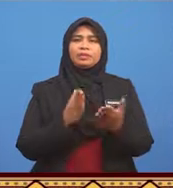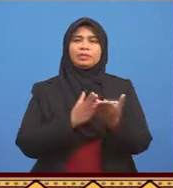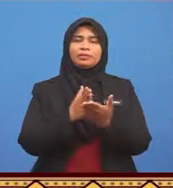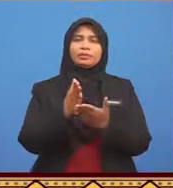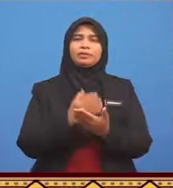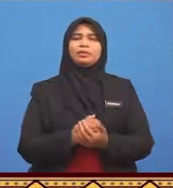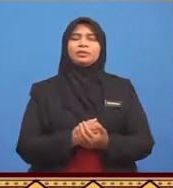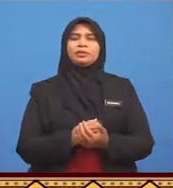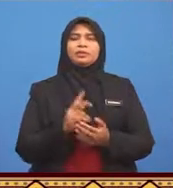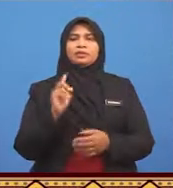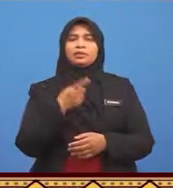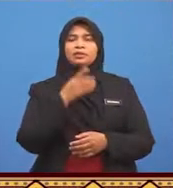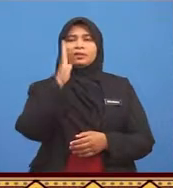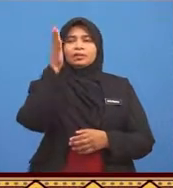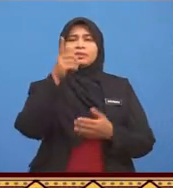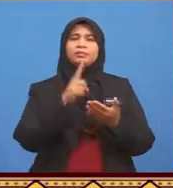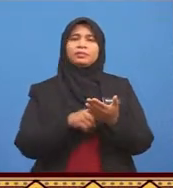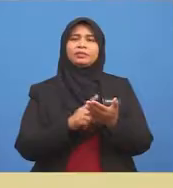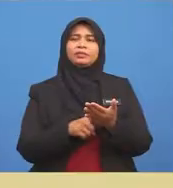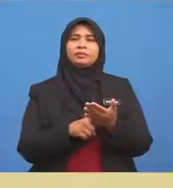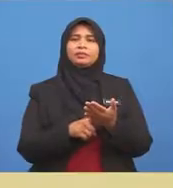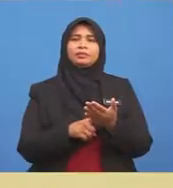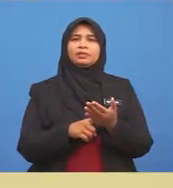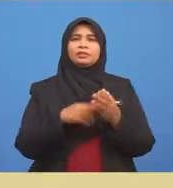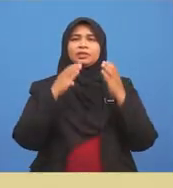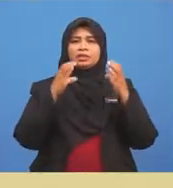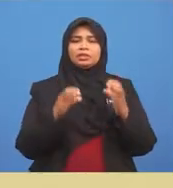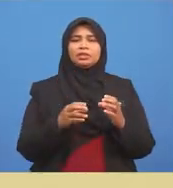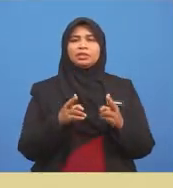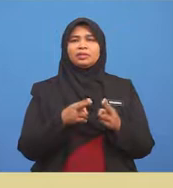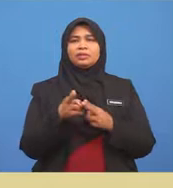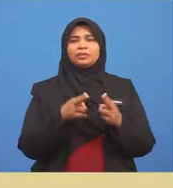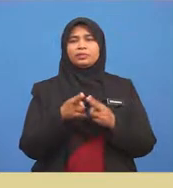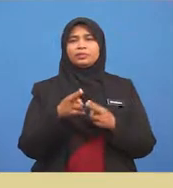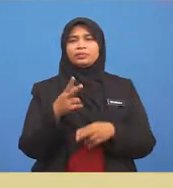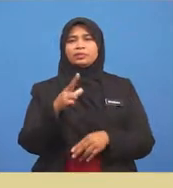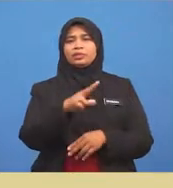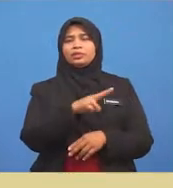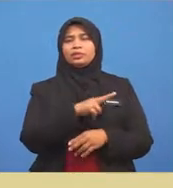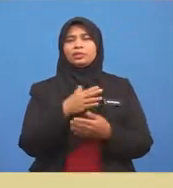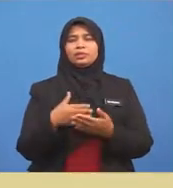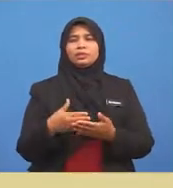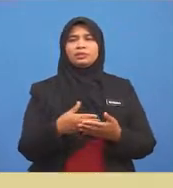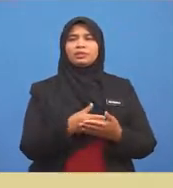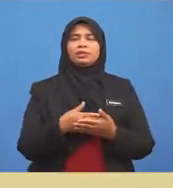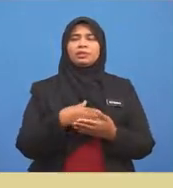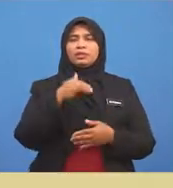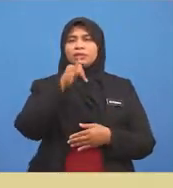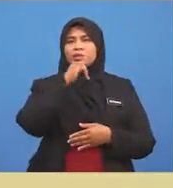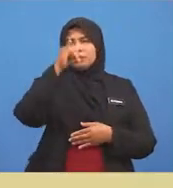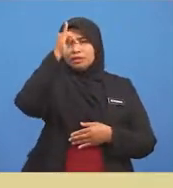Seterusnya, kita akan membincangkan berkaitan cara menguruskan harta anak yatim dan